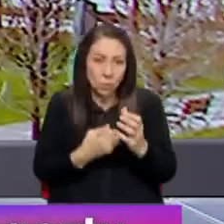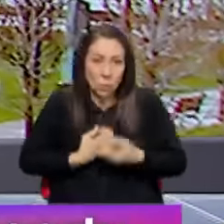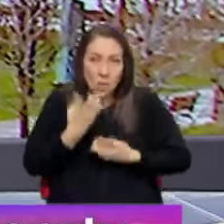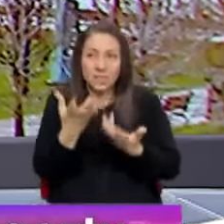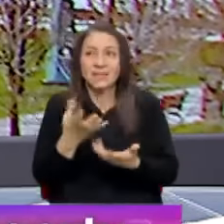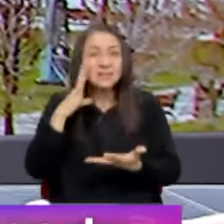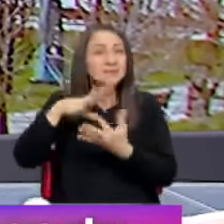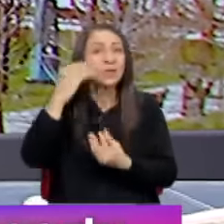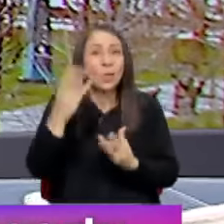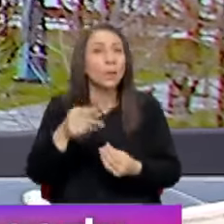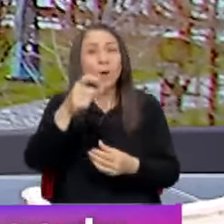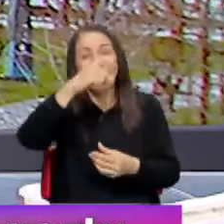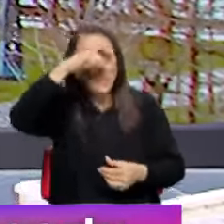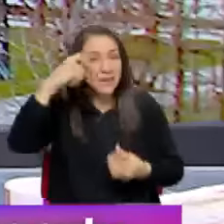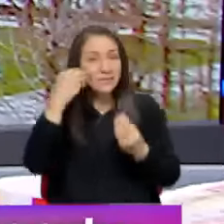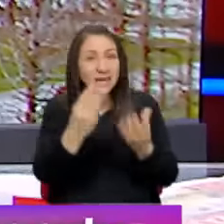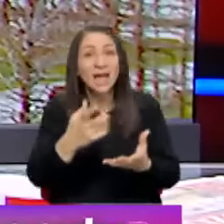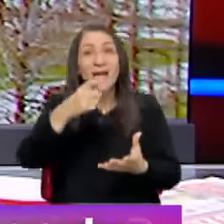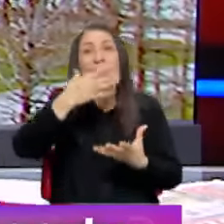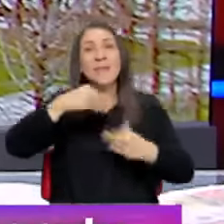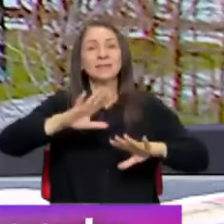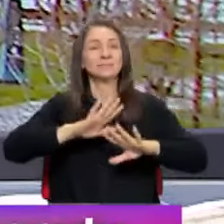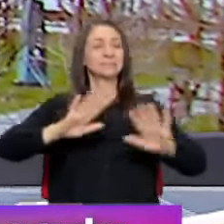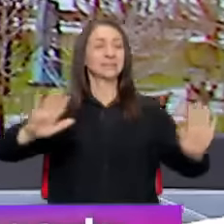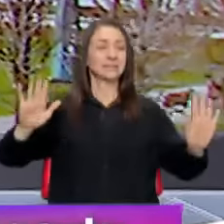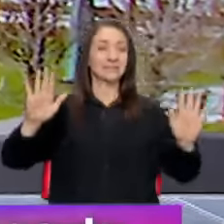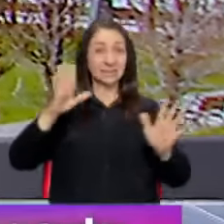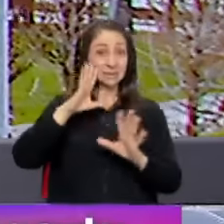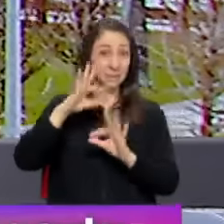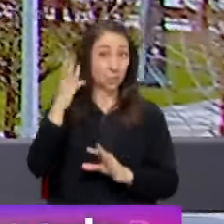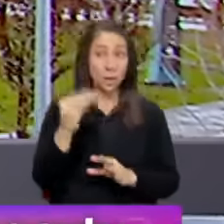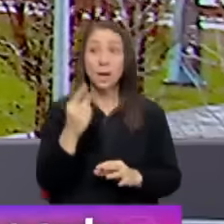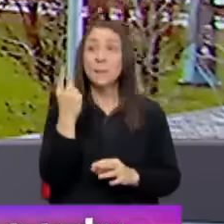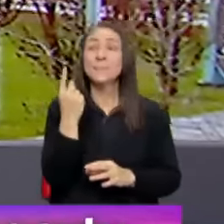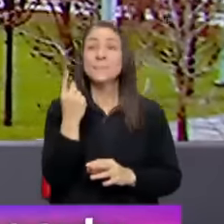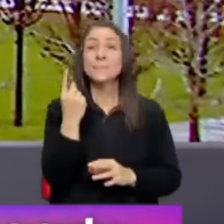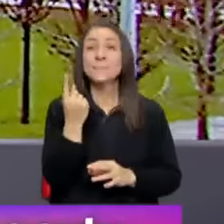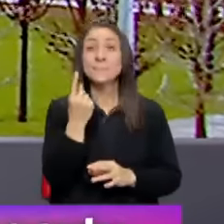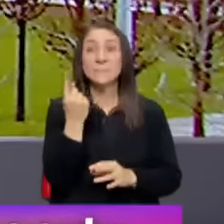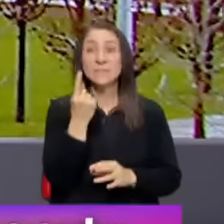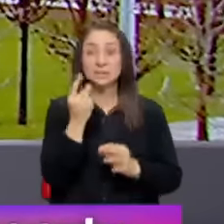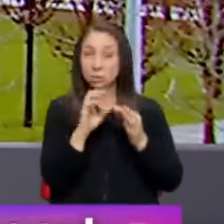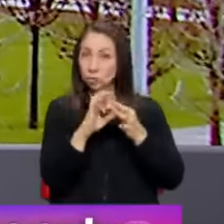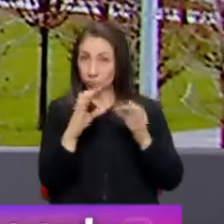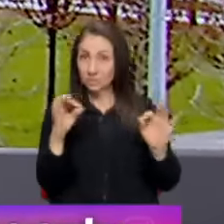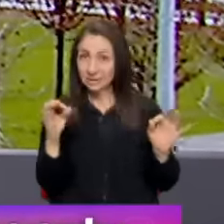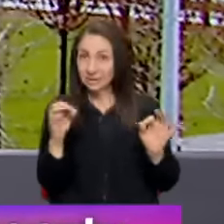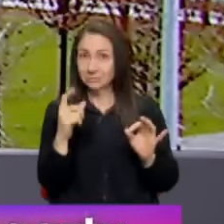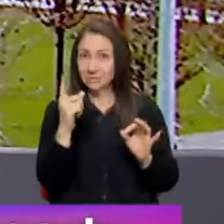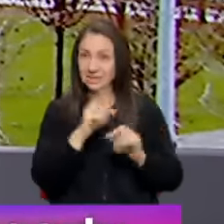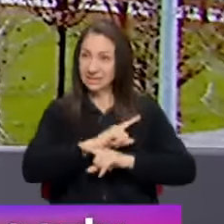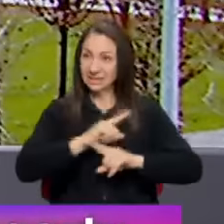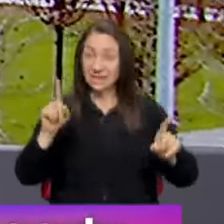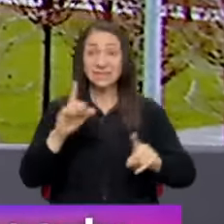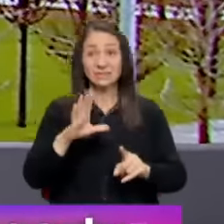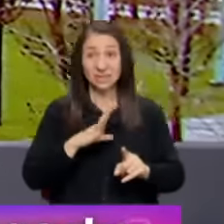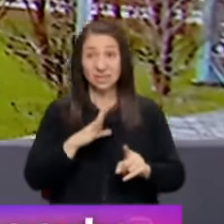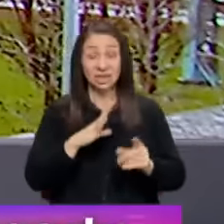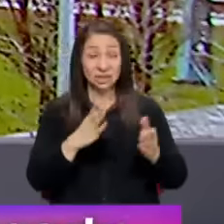insanları olarak, bu ülkenin emek veren ve emekli olan insanları olarak bir cümleniz, bir itirazınız